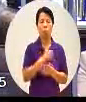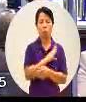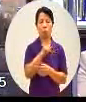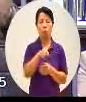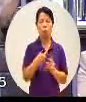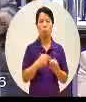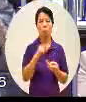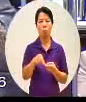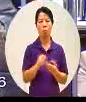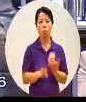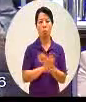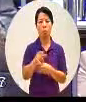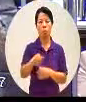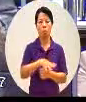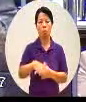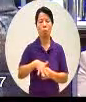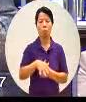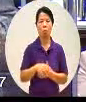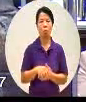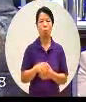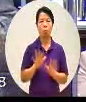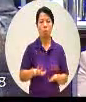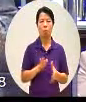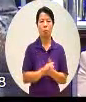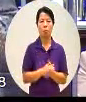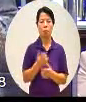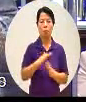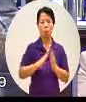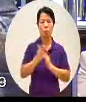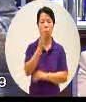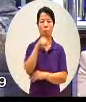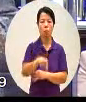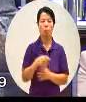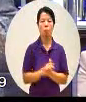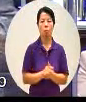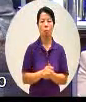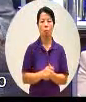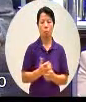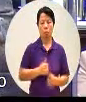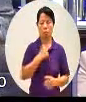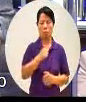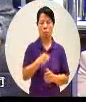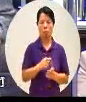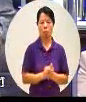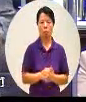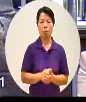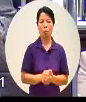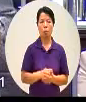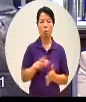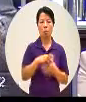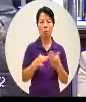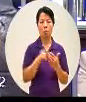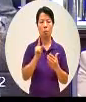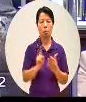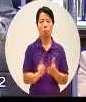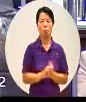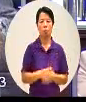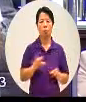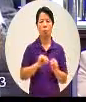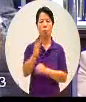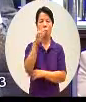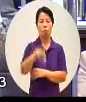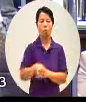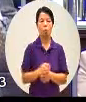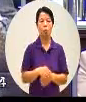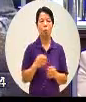甲其他的局处，即摆市政府足明确的政策，都是地政局、都